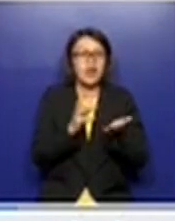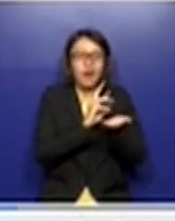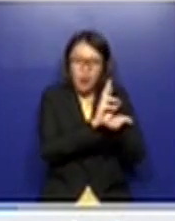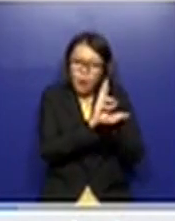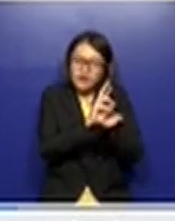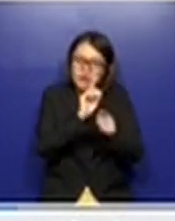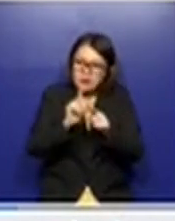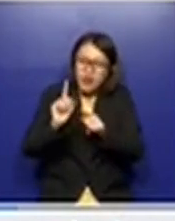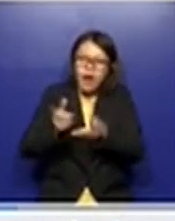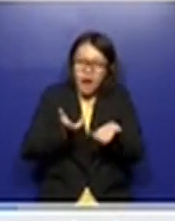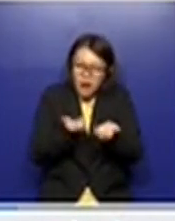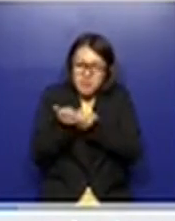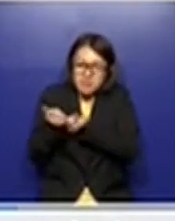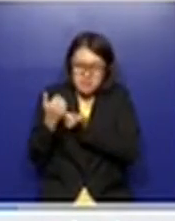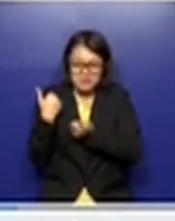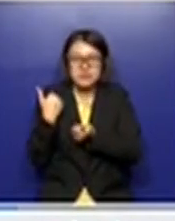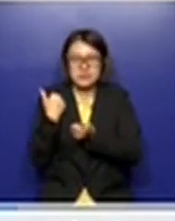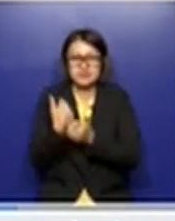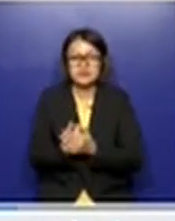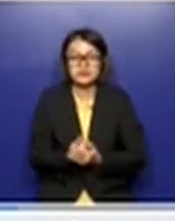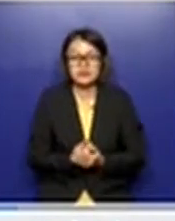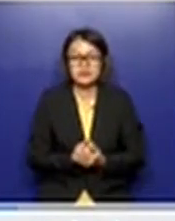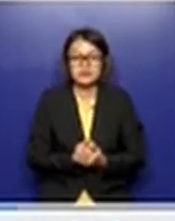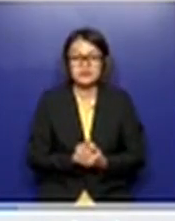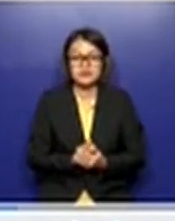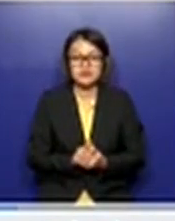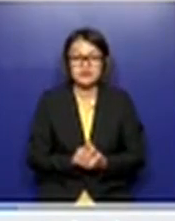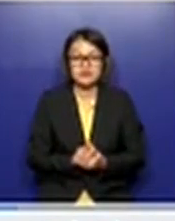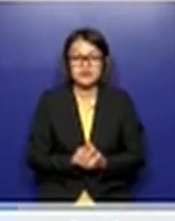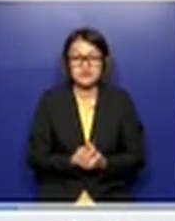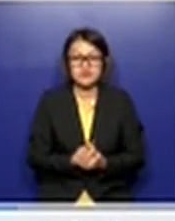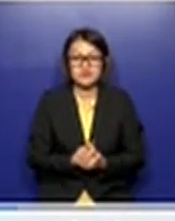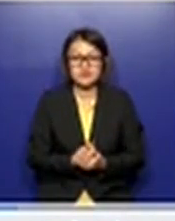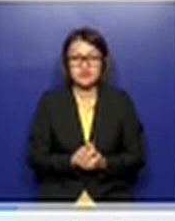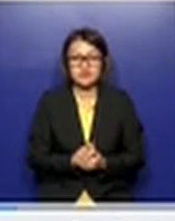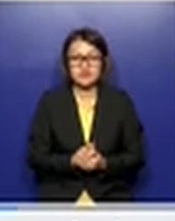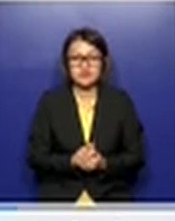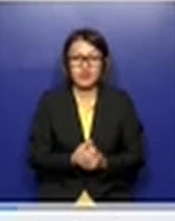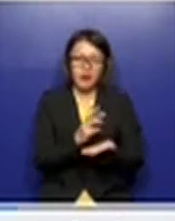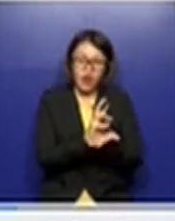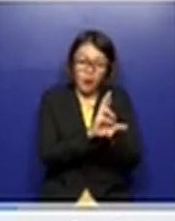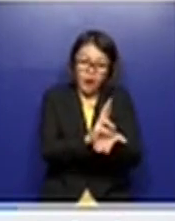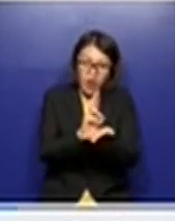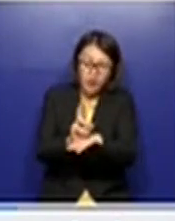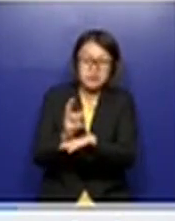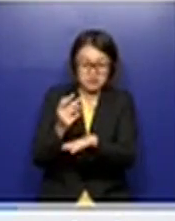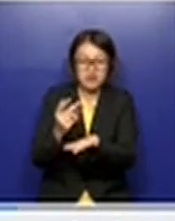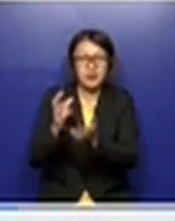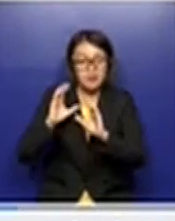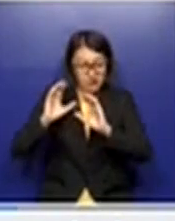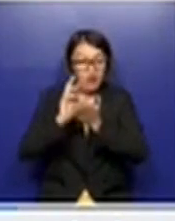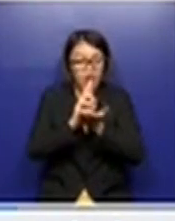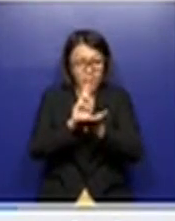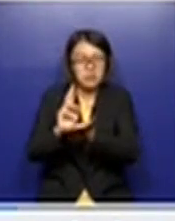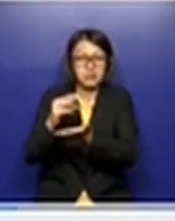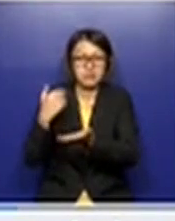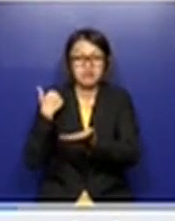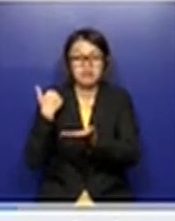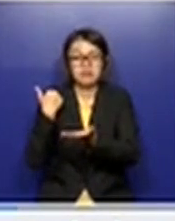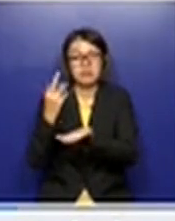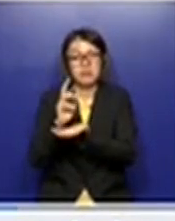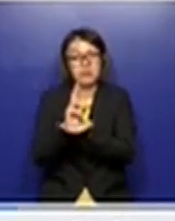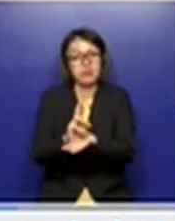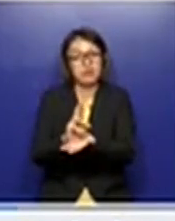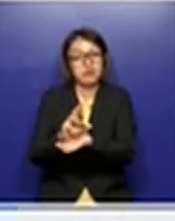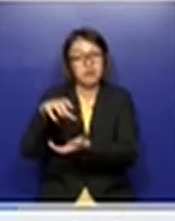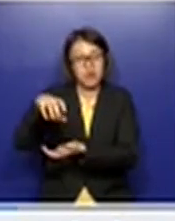ปีนี้นะครับที่เท่าที่รายงานไว้ในรายละเอียดเนี่ยก็มีรางวัลด้านองค์ก